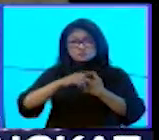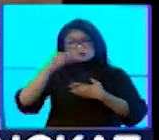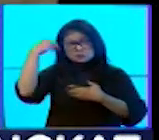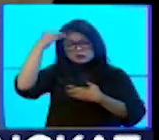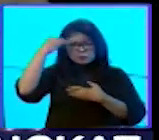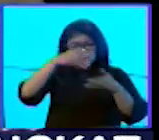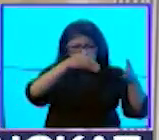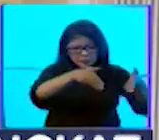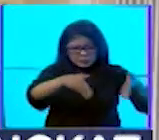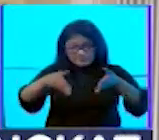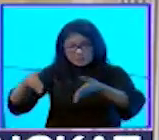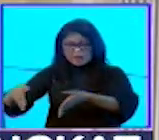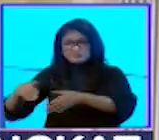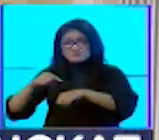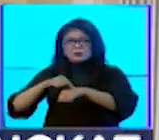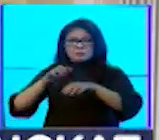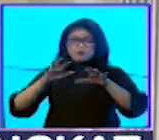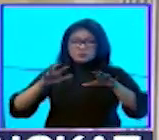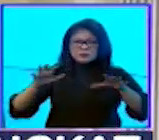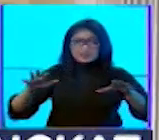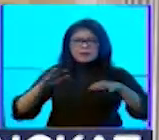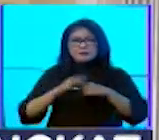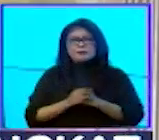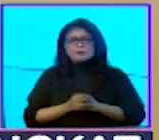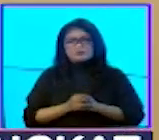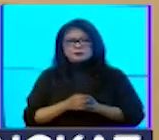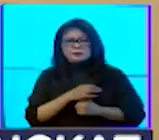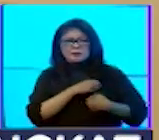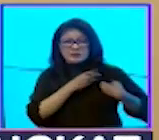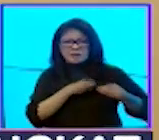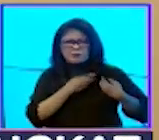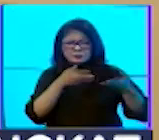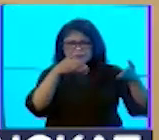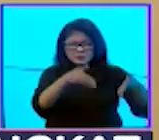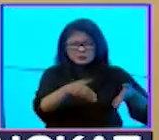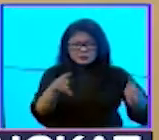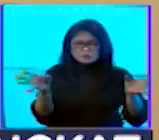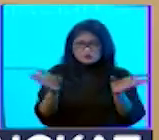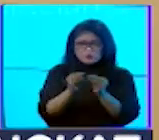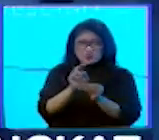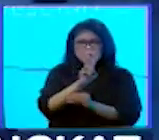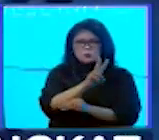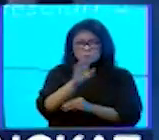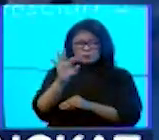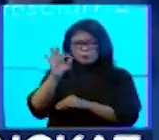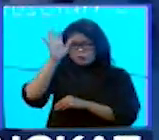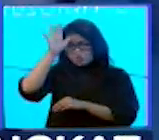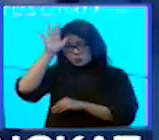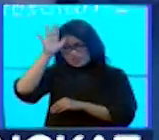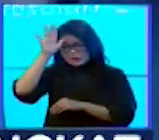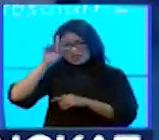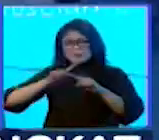pasien. Relawan yang bertugas memakamkan jenazah COVID-19 hanya berjumlah 20 orang, sementara mereka harus menuntaskan